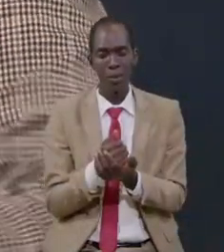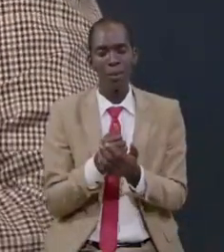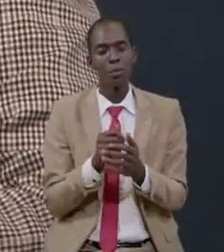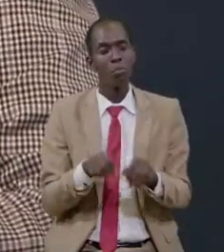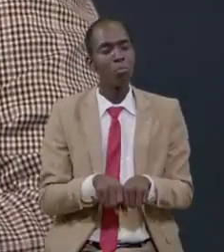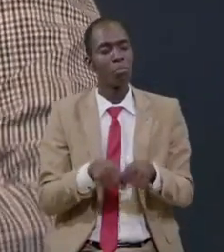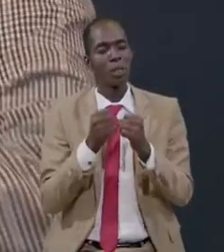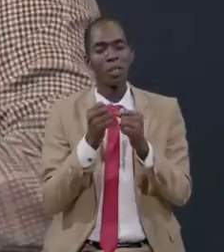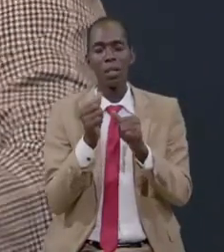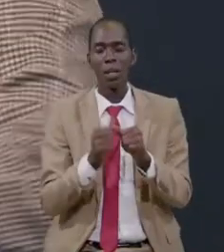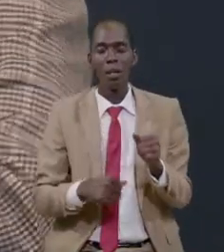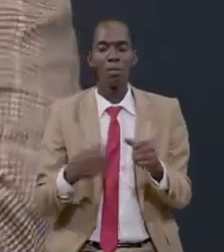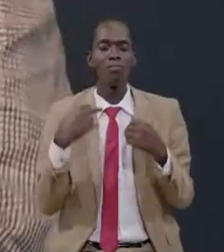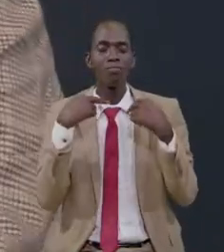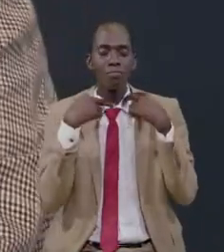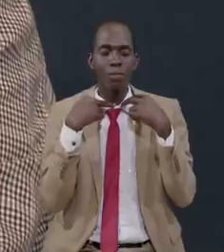Brise chaque joug,